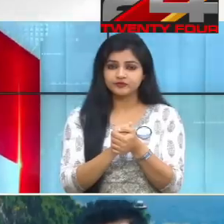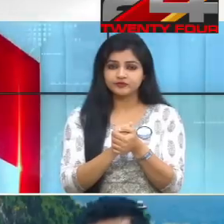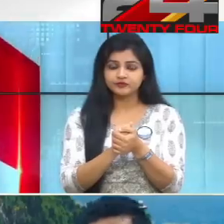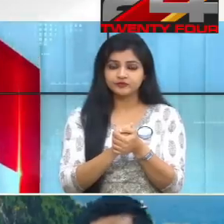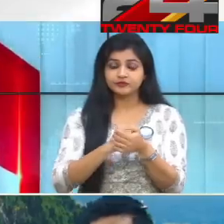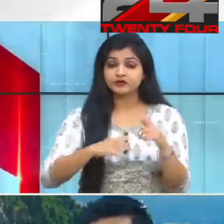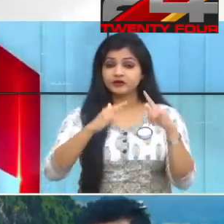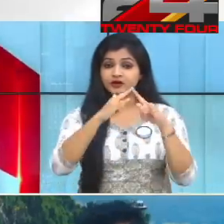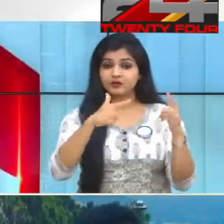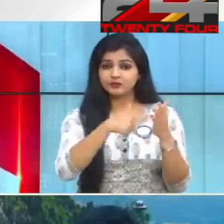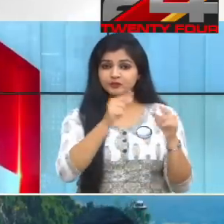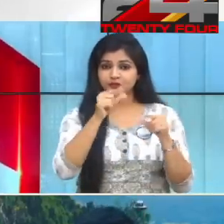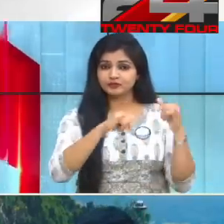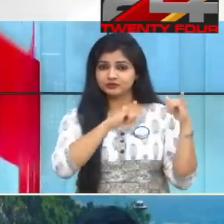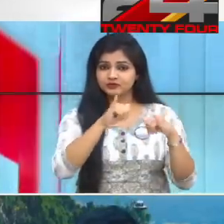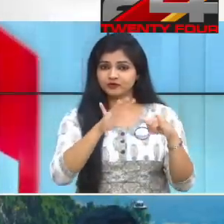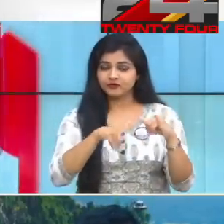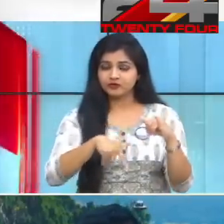അതും അവരുടെ ശ്രദ്ധപ്പെടുത്തിയിട്ടുണ്ട്.